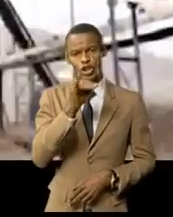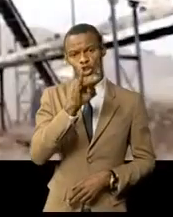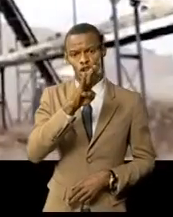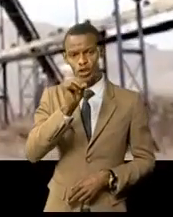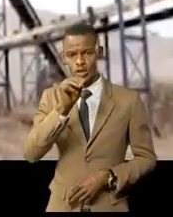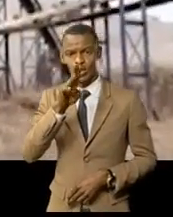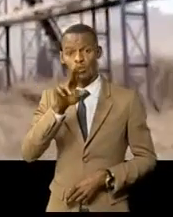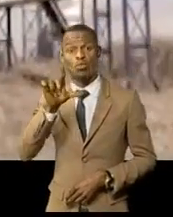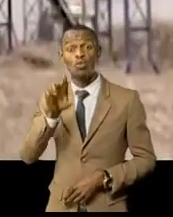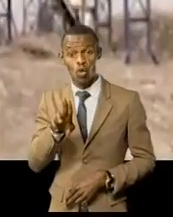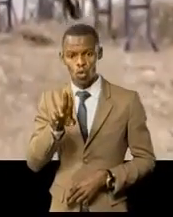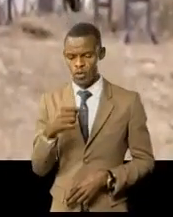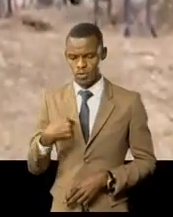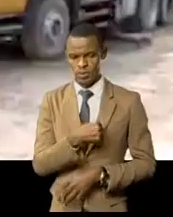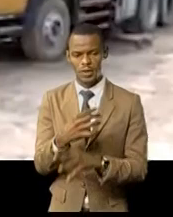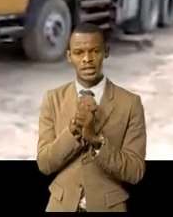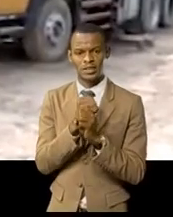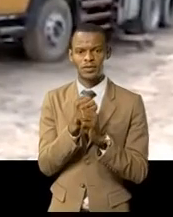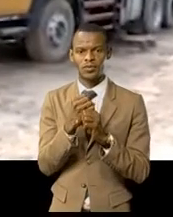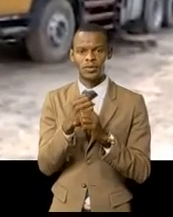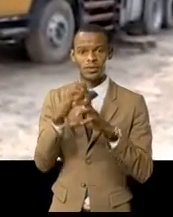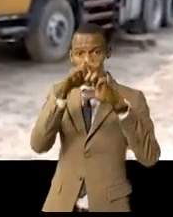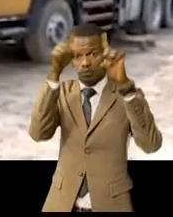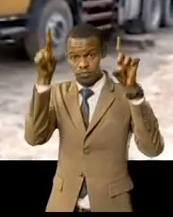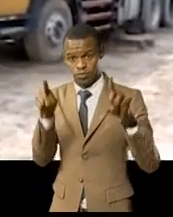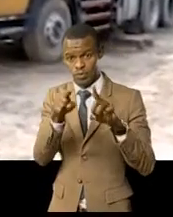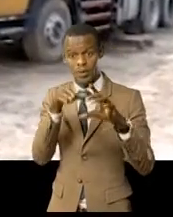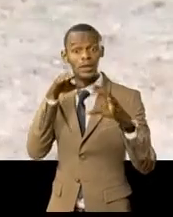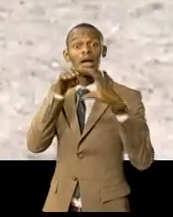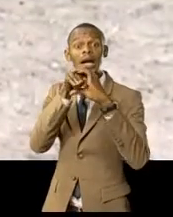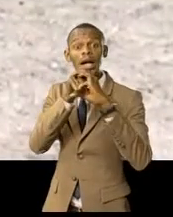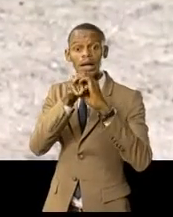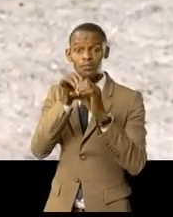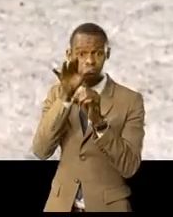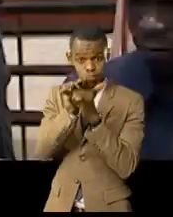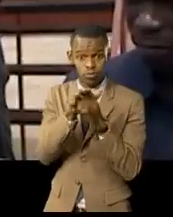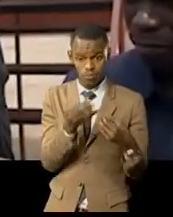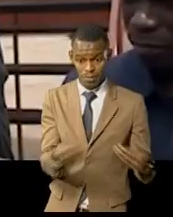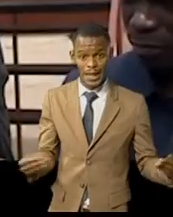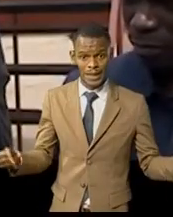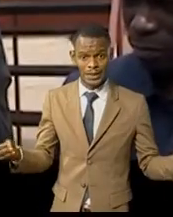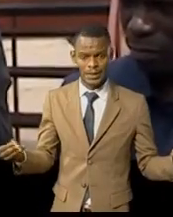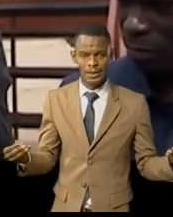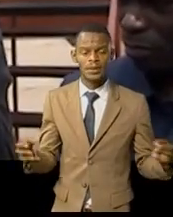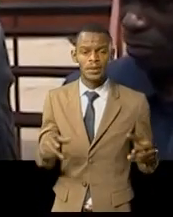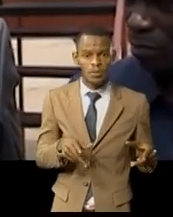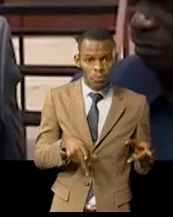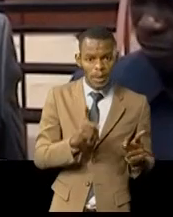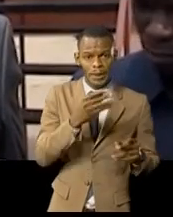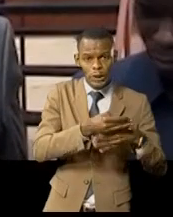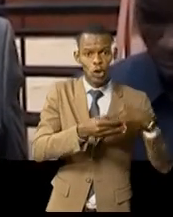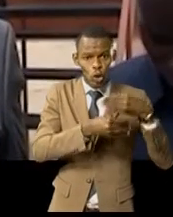rotation qui vient avec 12 wagons. Les équipements qui font partie intégrante du projet